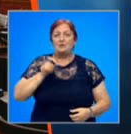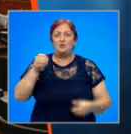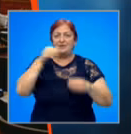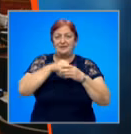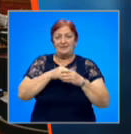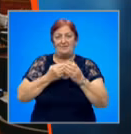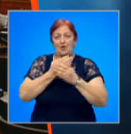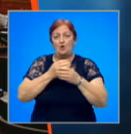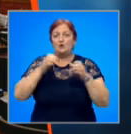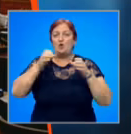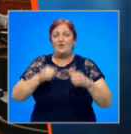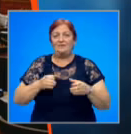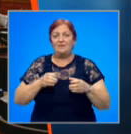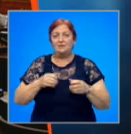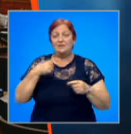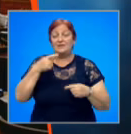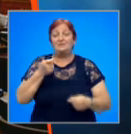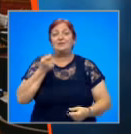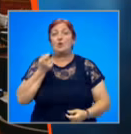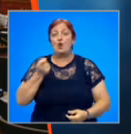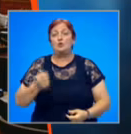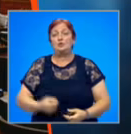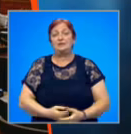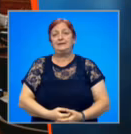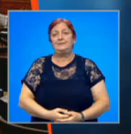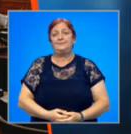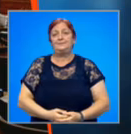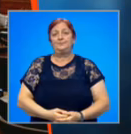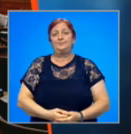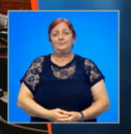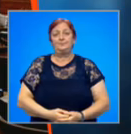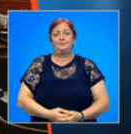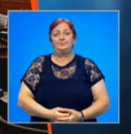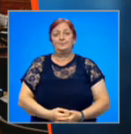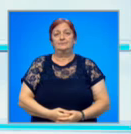състав на новото служебно правителство. Следват подробностите.